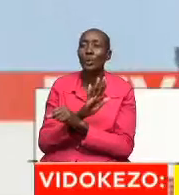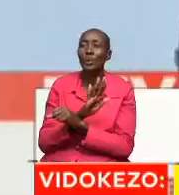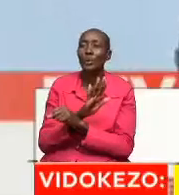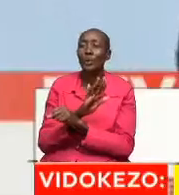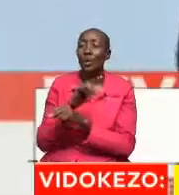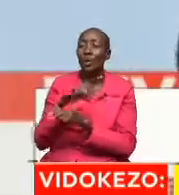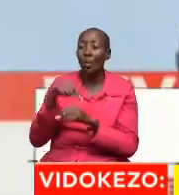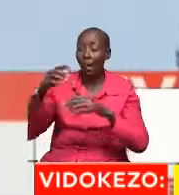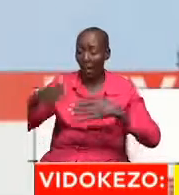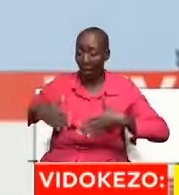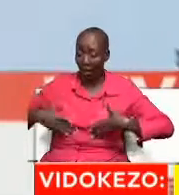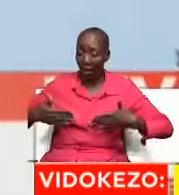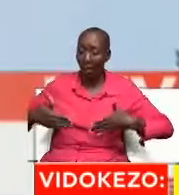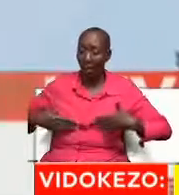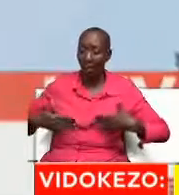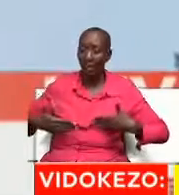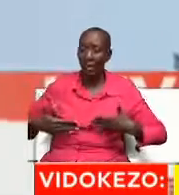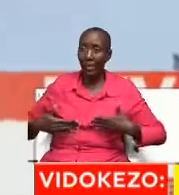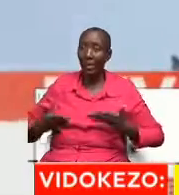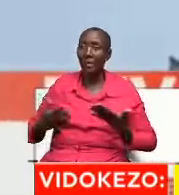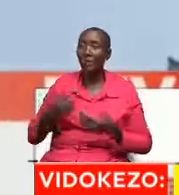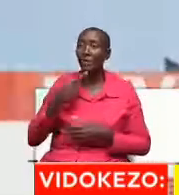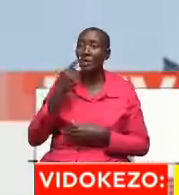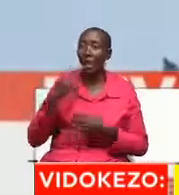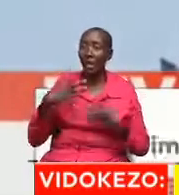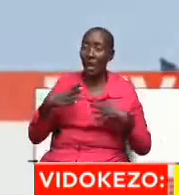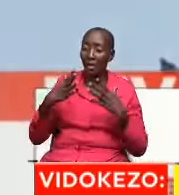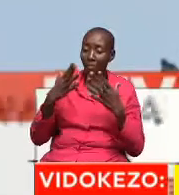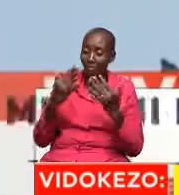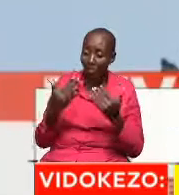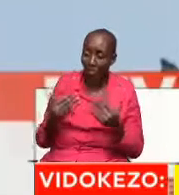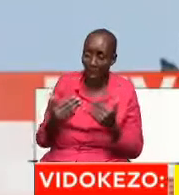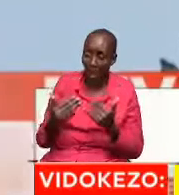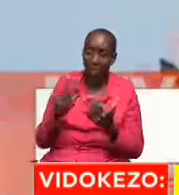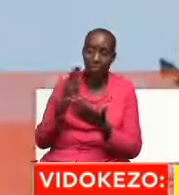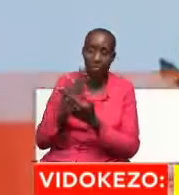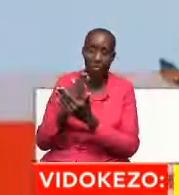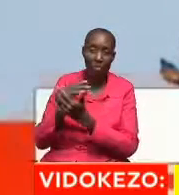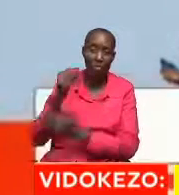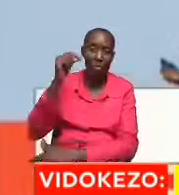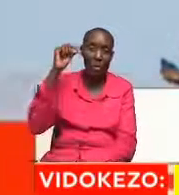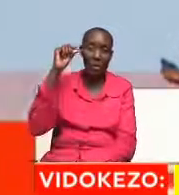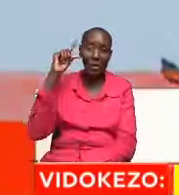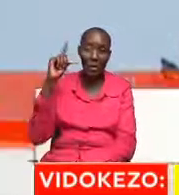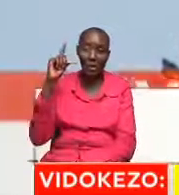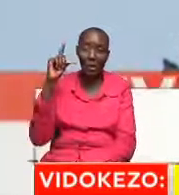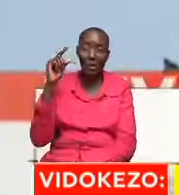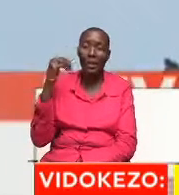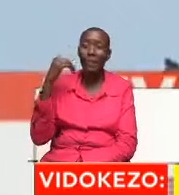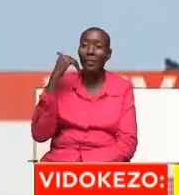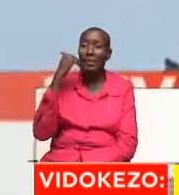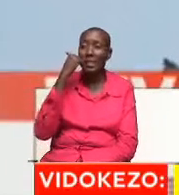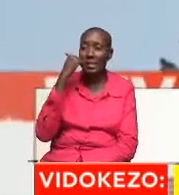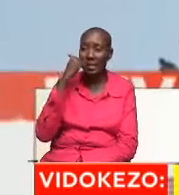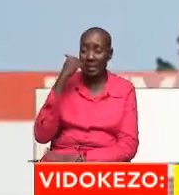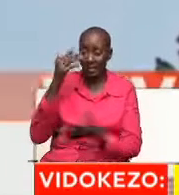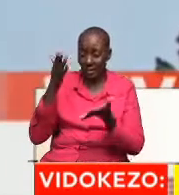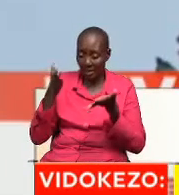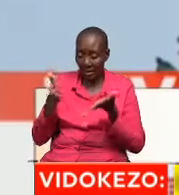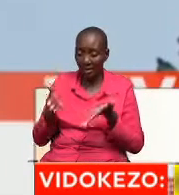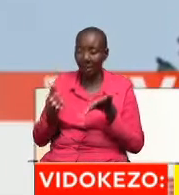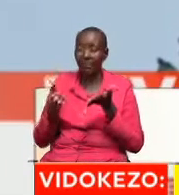glad to note that people are incrementally coming to the realization that this disease is here with us